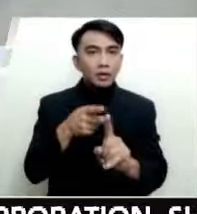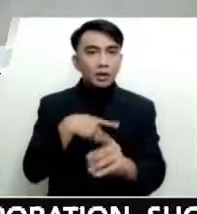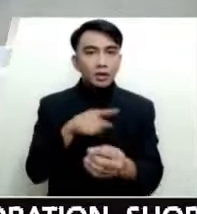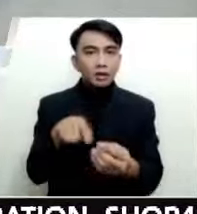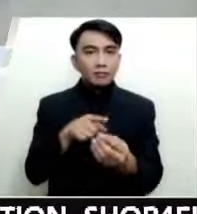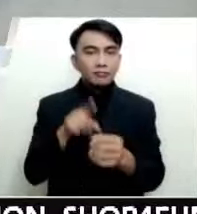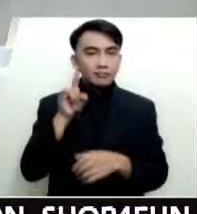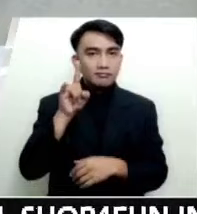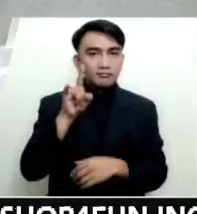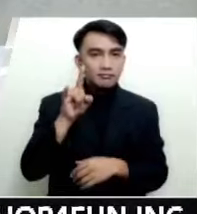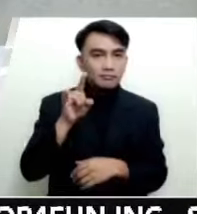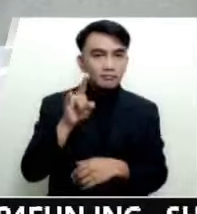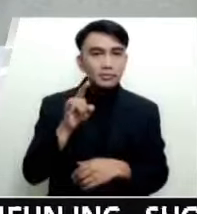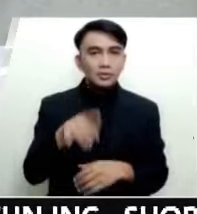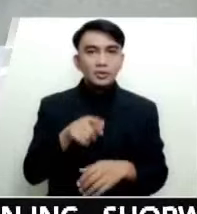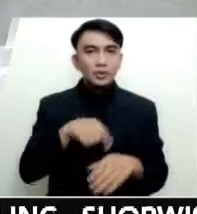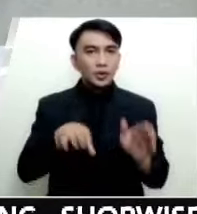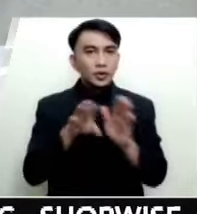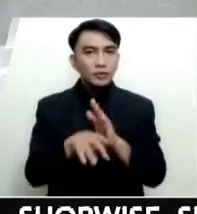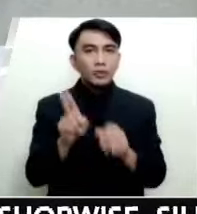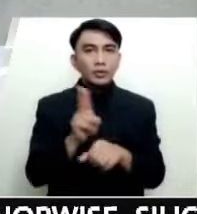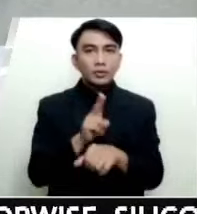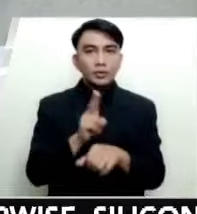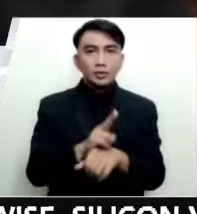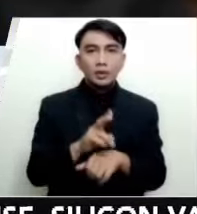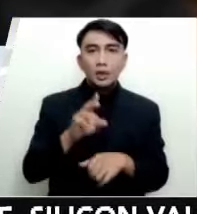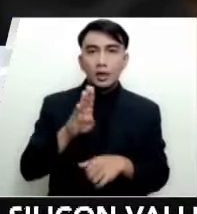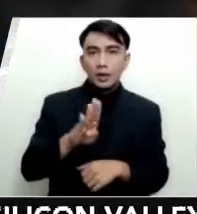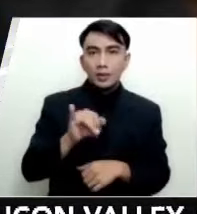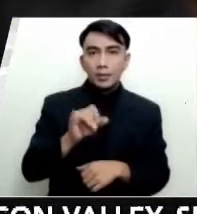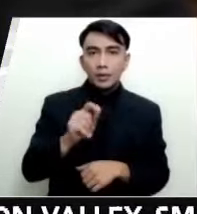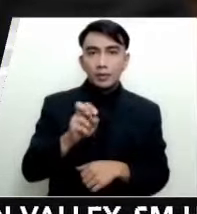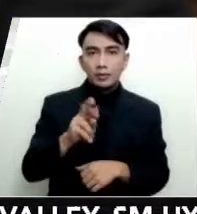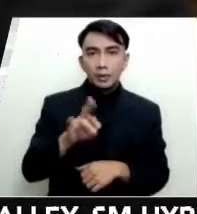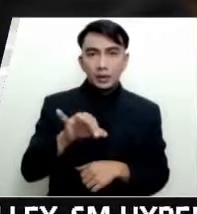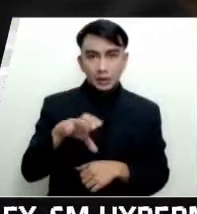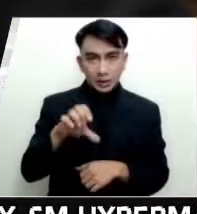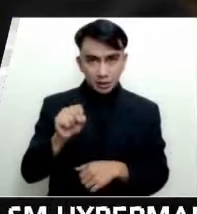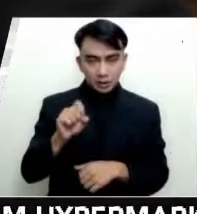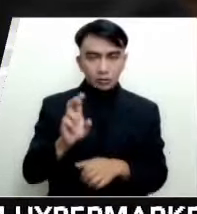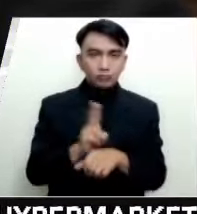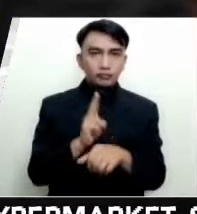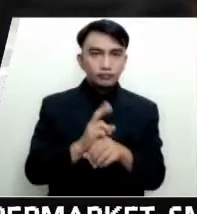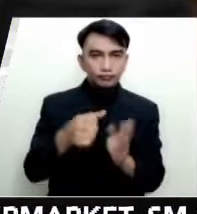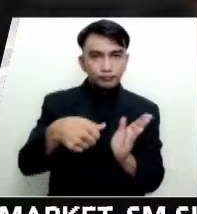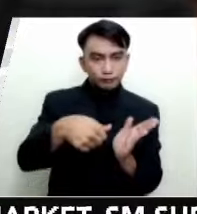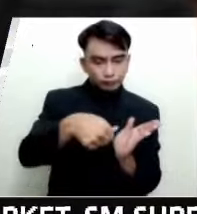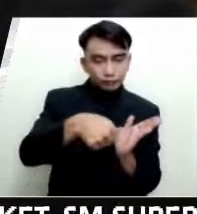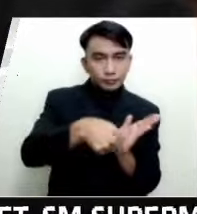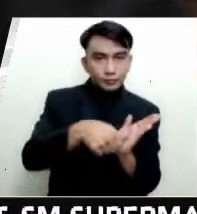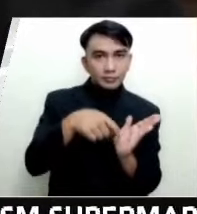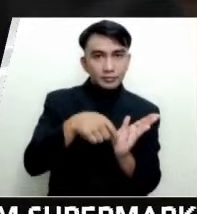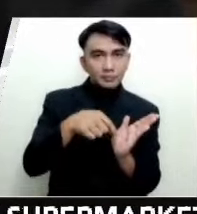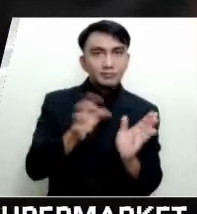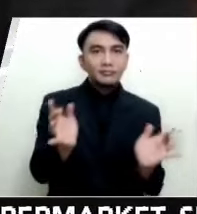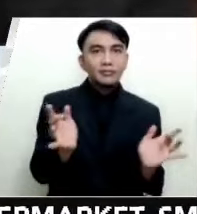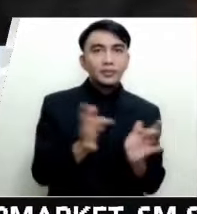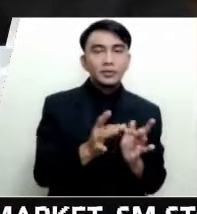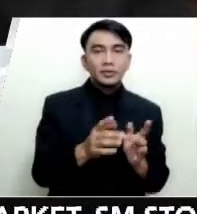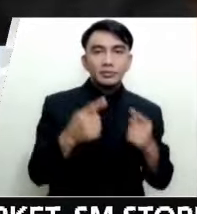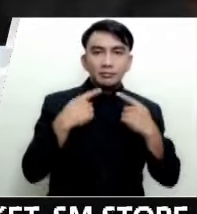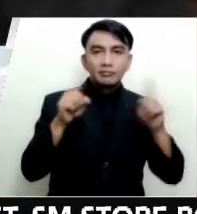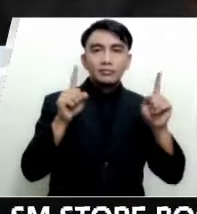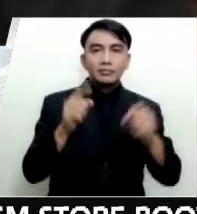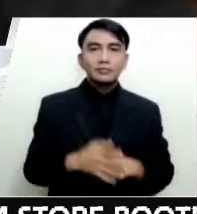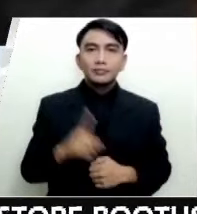accounts, biometrics ang isang paraan ngayon sa pag-login. Gumamit ng multi-factor authentication that employs biometrics like your